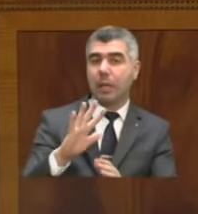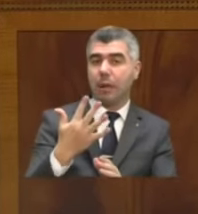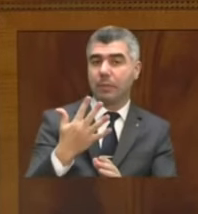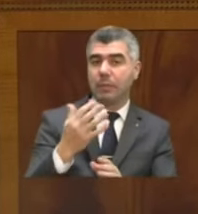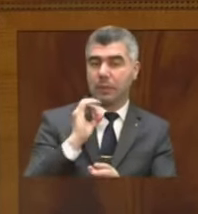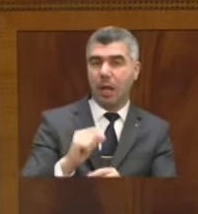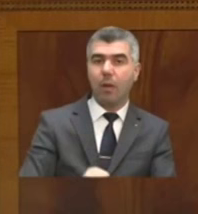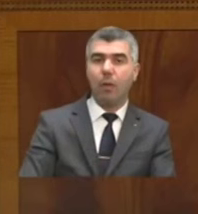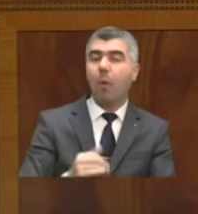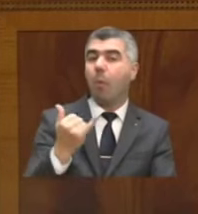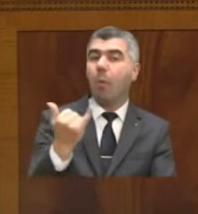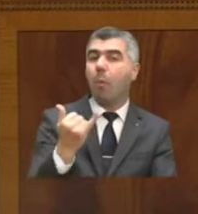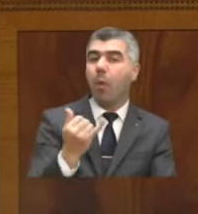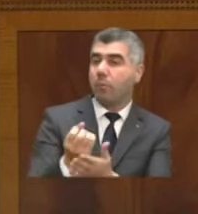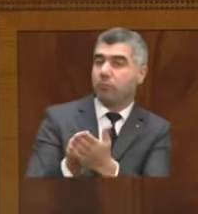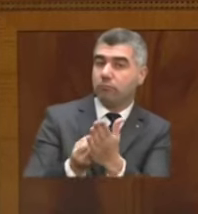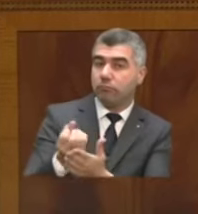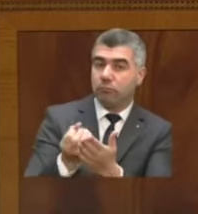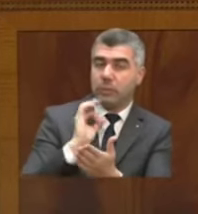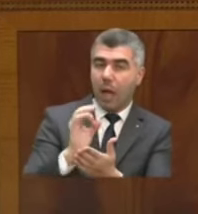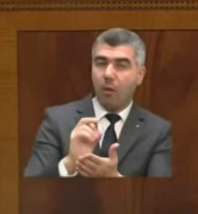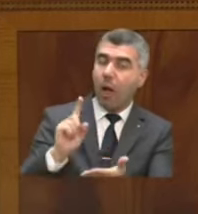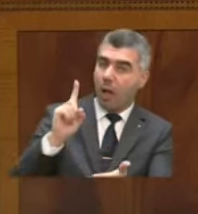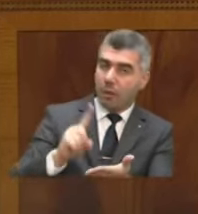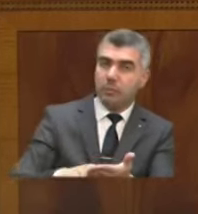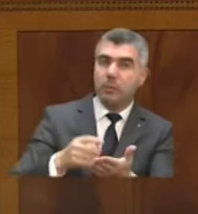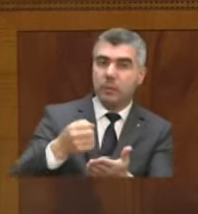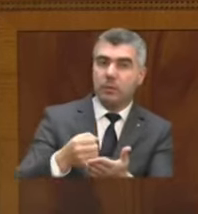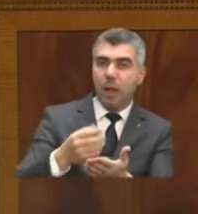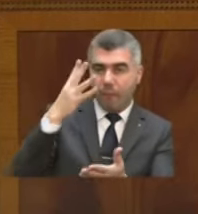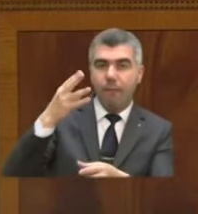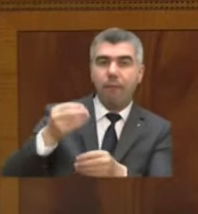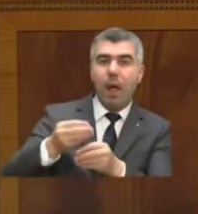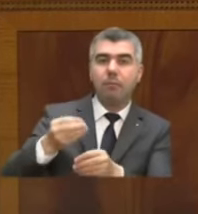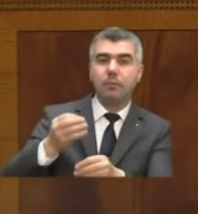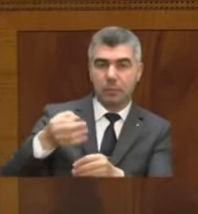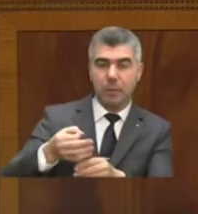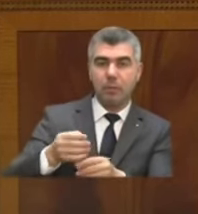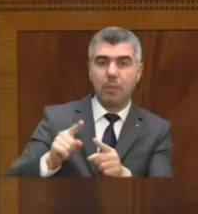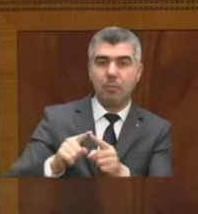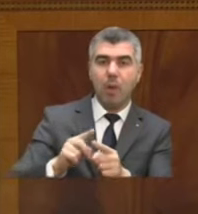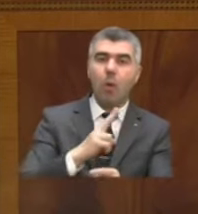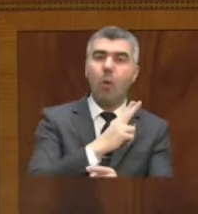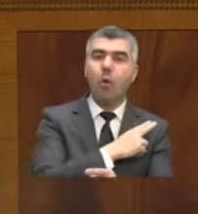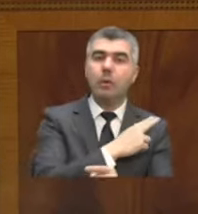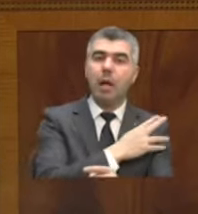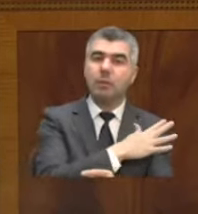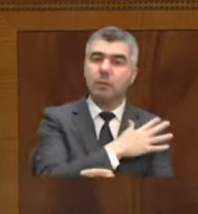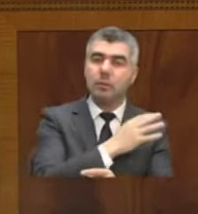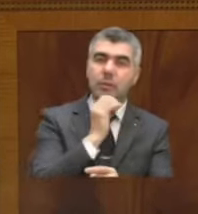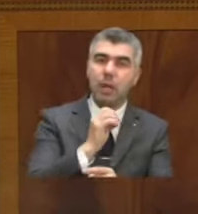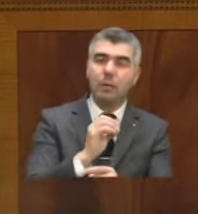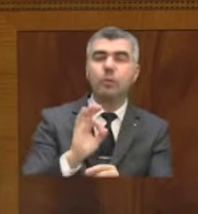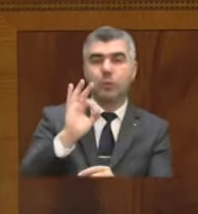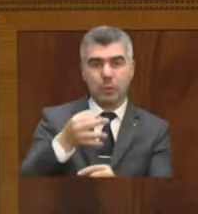هو النجاعة التربوية في عملية التنزيل من خلال منح الفرق التربوية المحلية